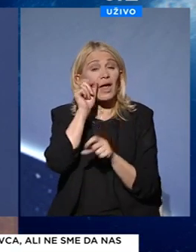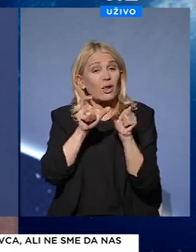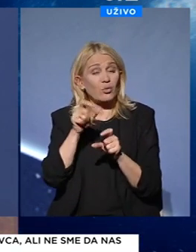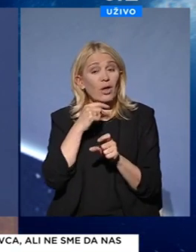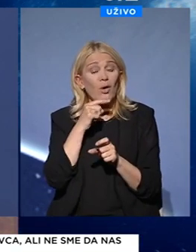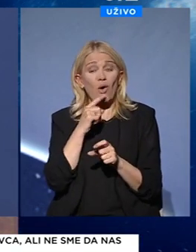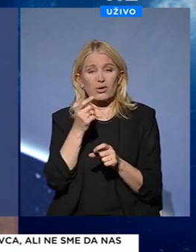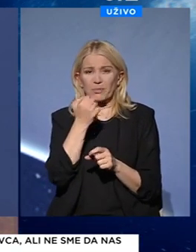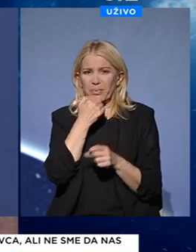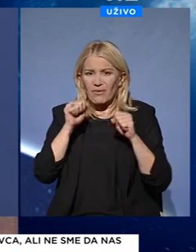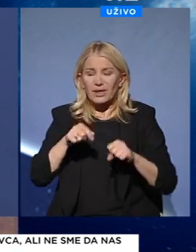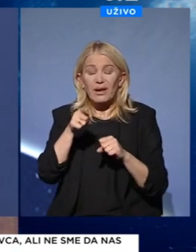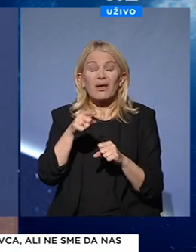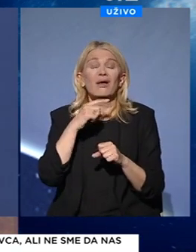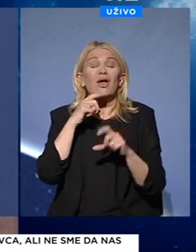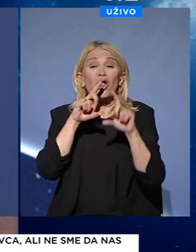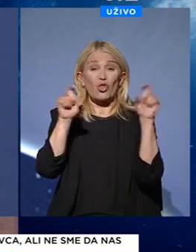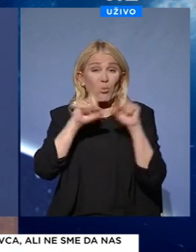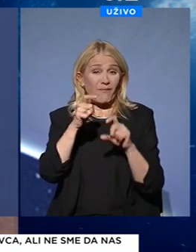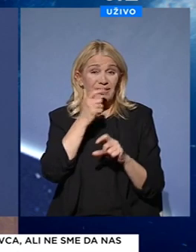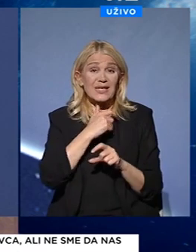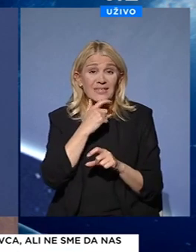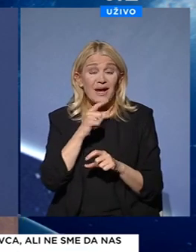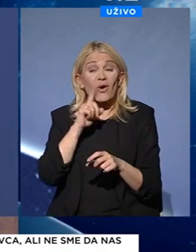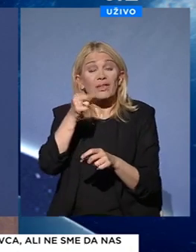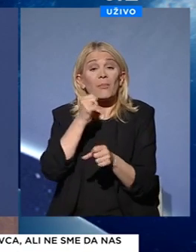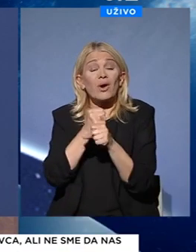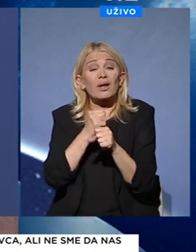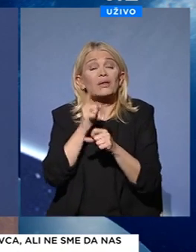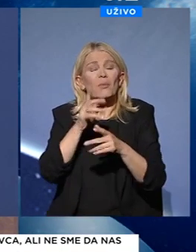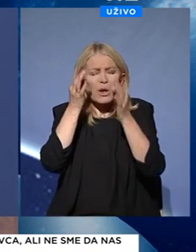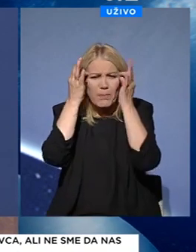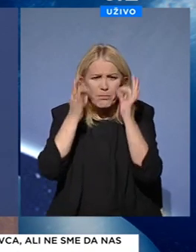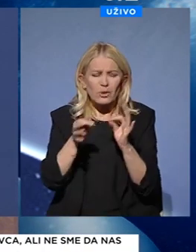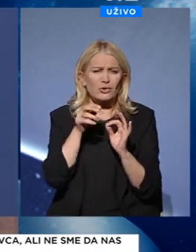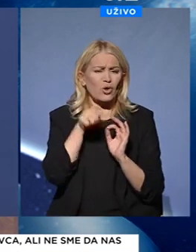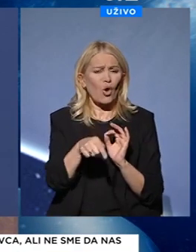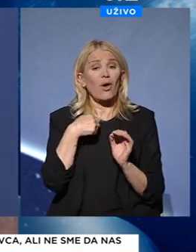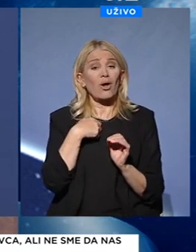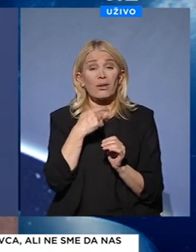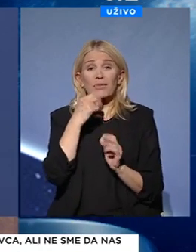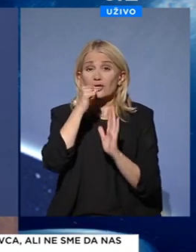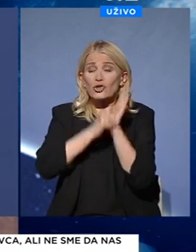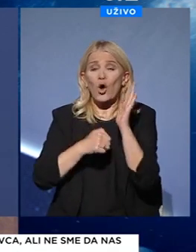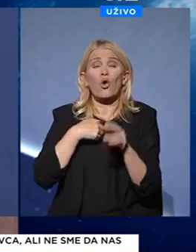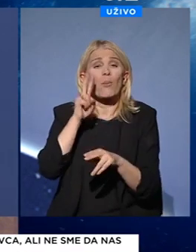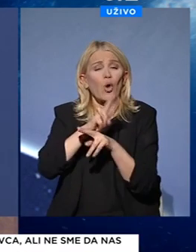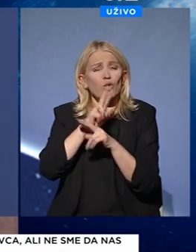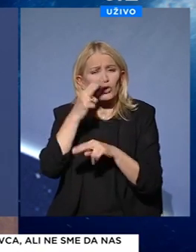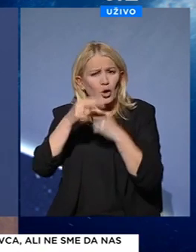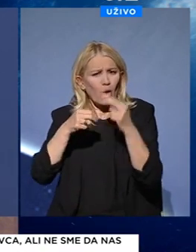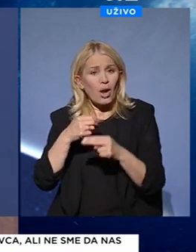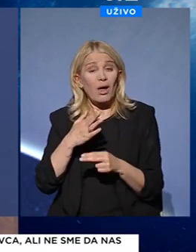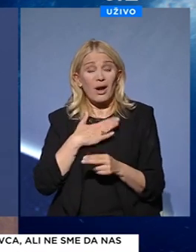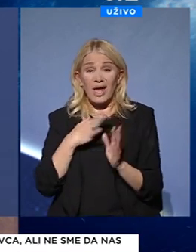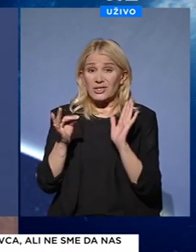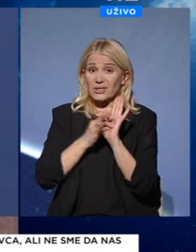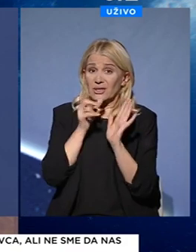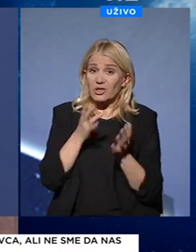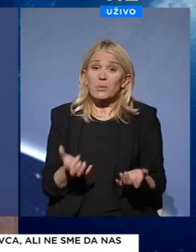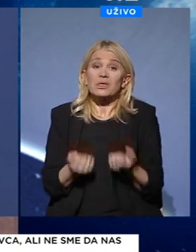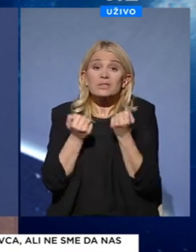te domove, koji upravljaju njima, koji rade tamo, da se pridržavaju ovoga, jer ćemo ovo strogo kontrolisati. Naš cilj je da